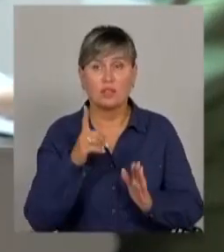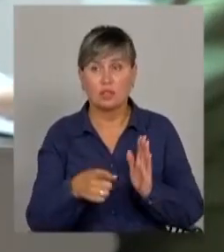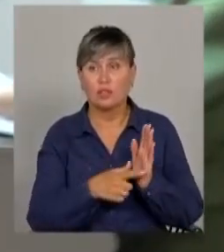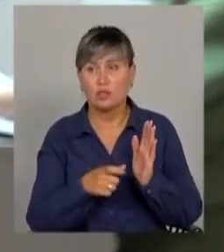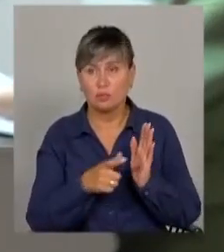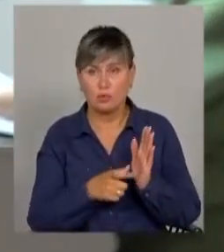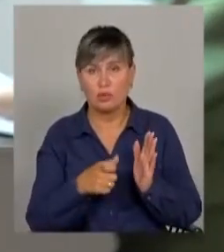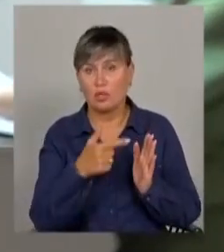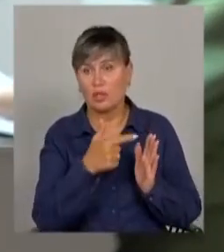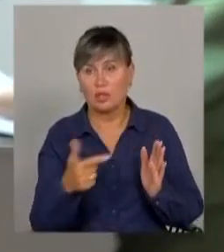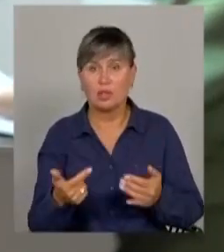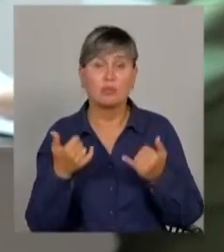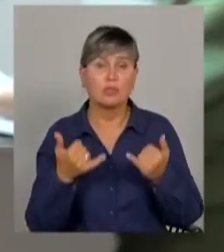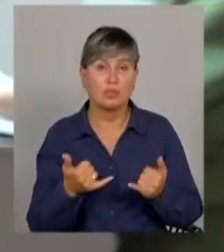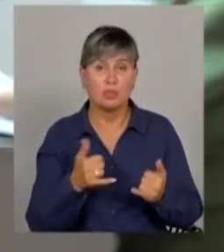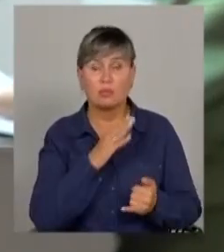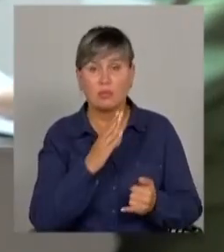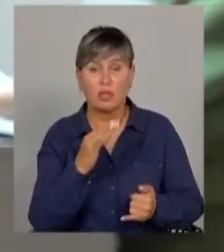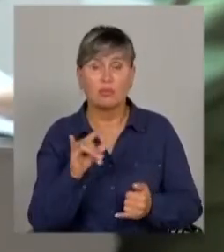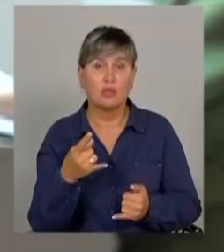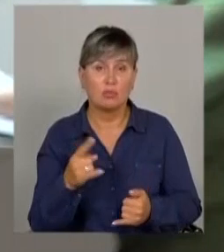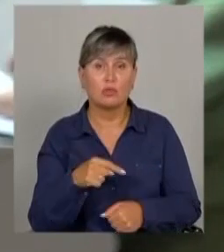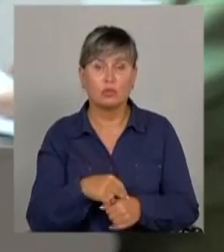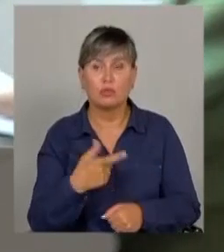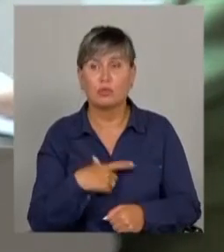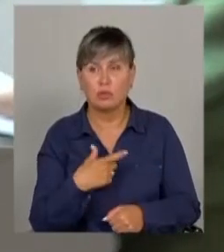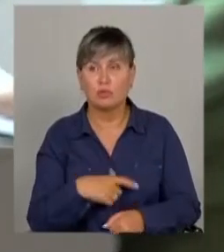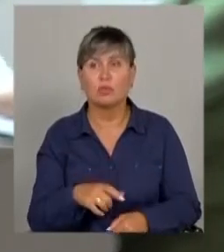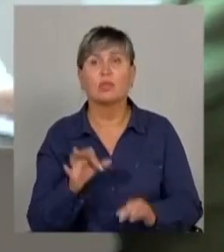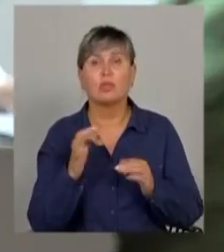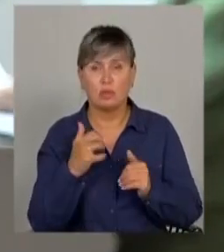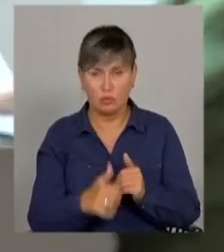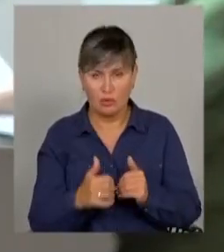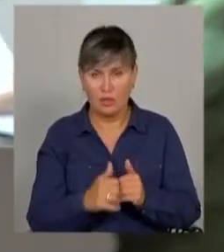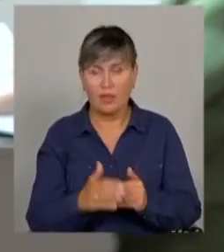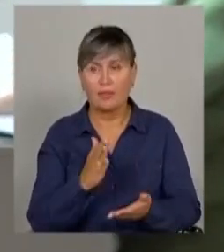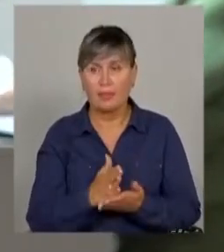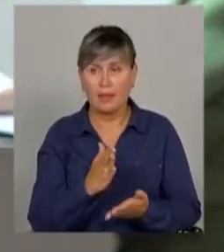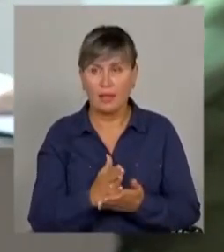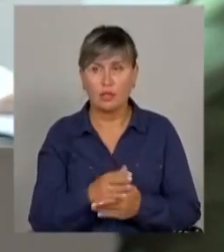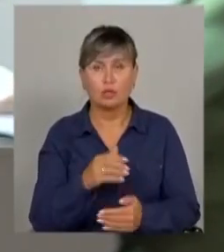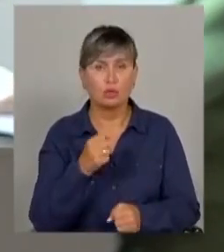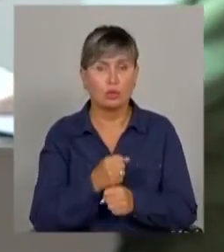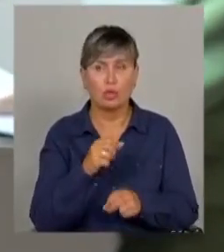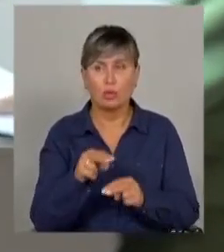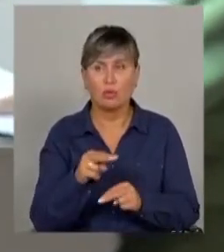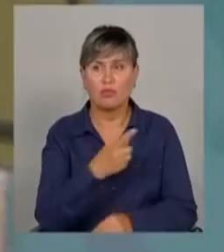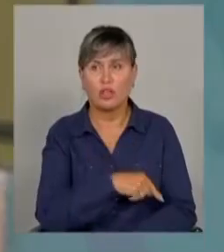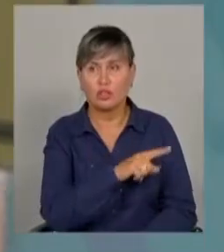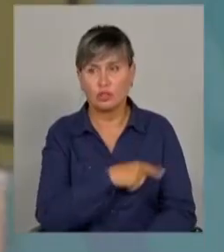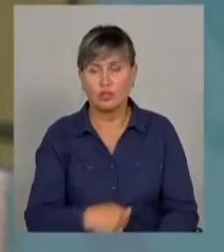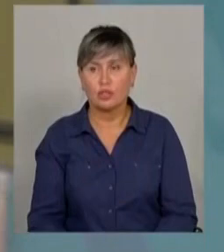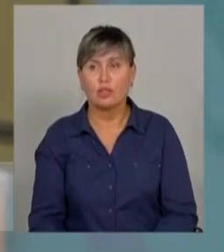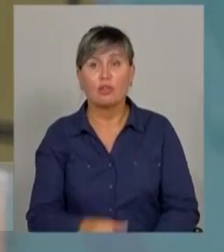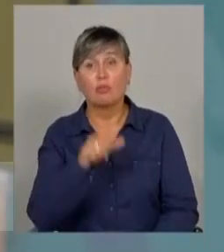1700 грамм. Сейчас мама и малышка чувствуют себя удовлетворительно. Они находятся под строгим наблюдением врачей.